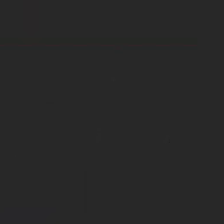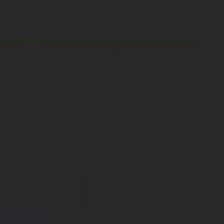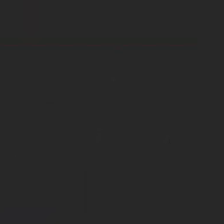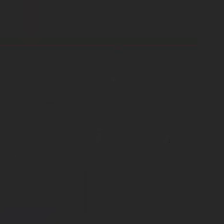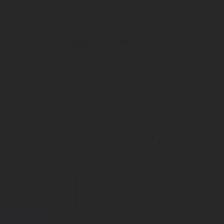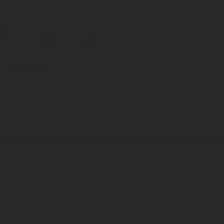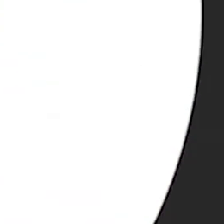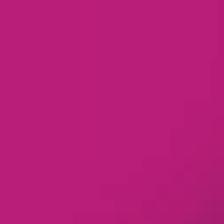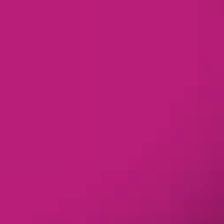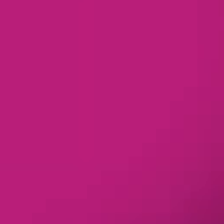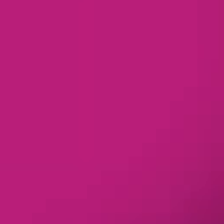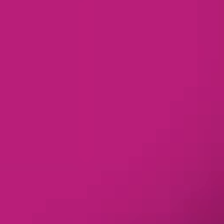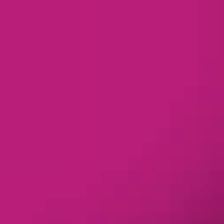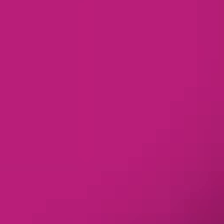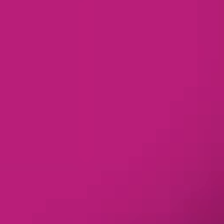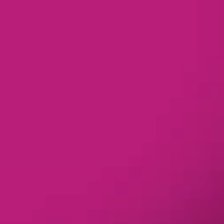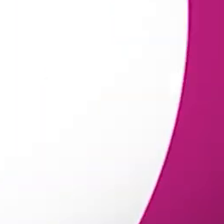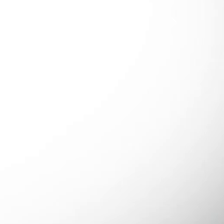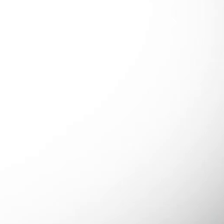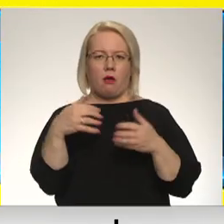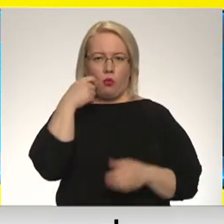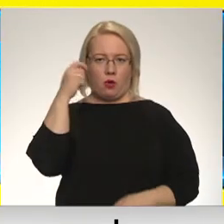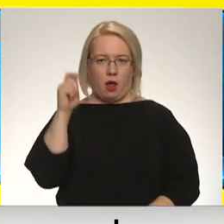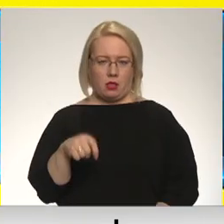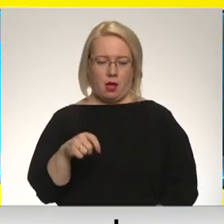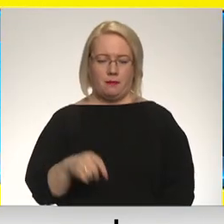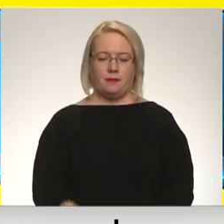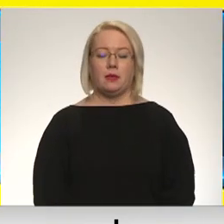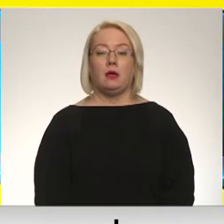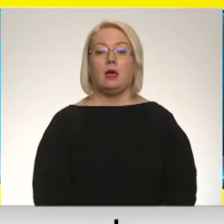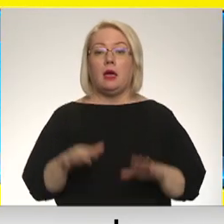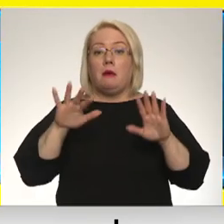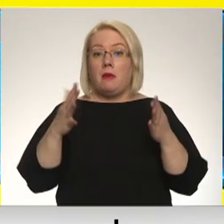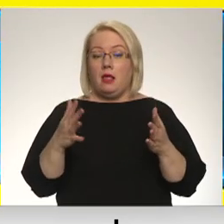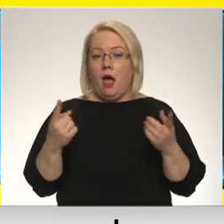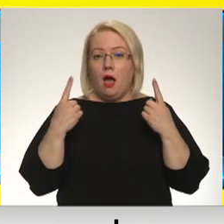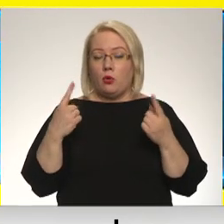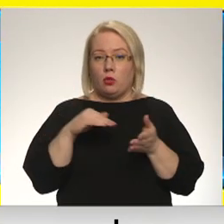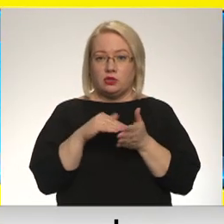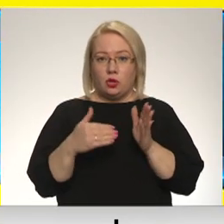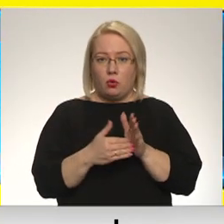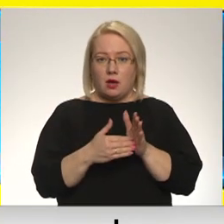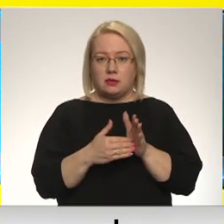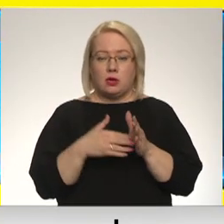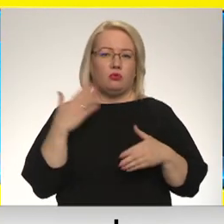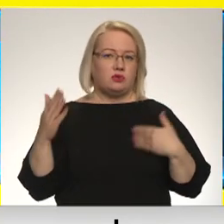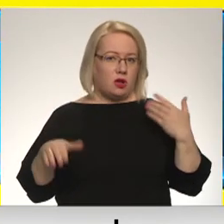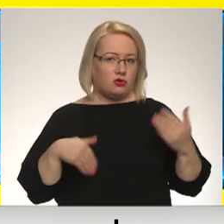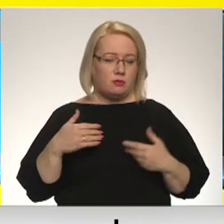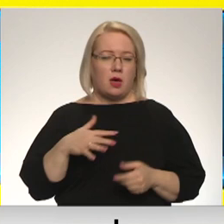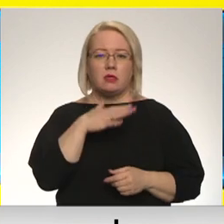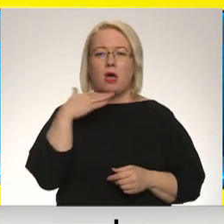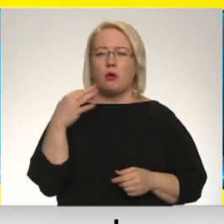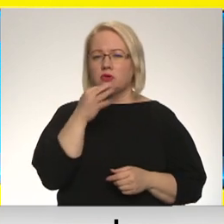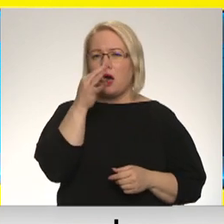Re, viss ēters ir te! Bet par aktuālo situāciju raizējamies un daudzas